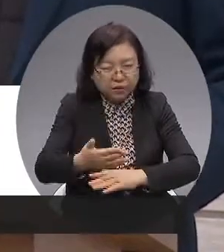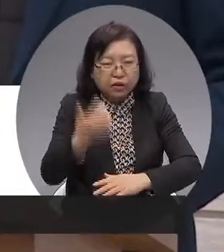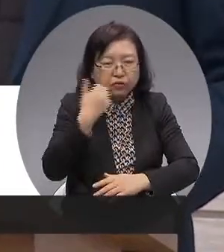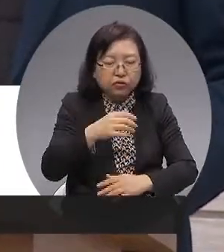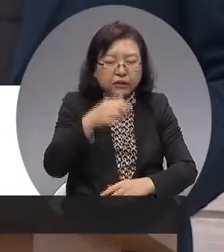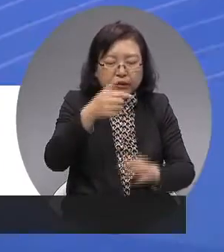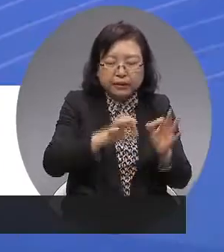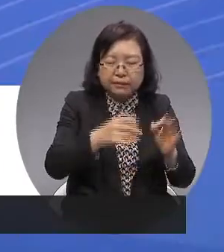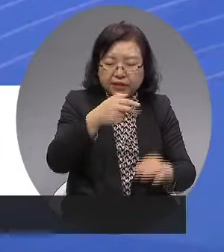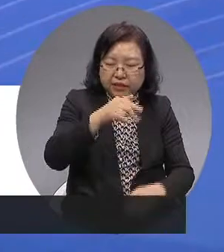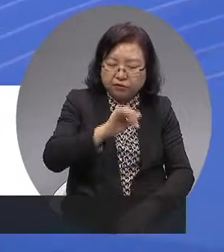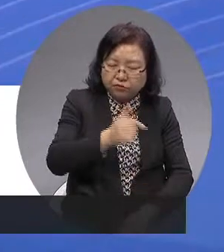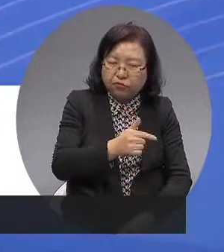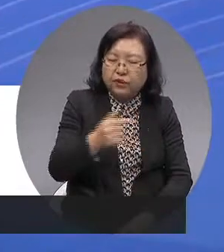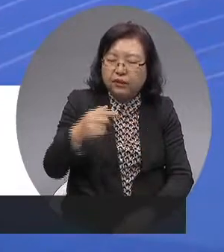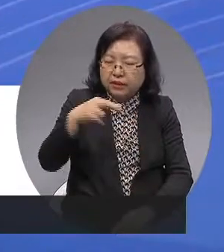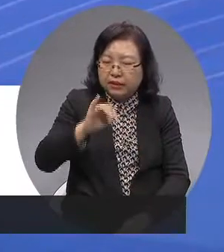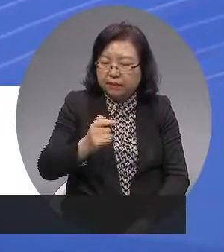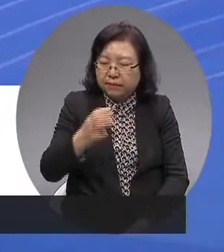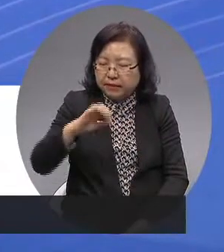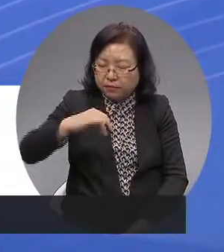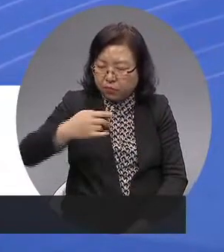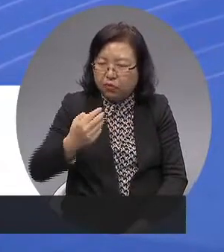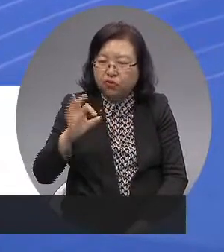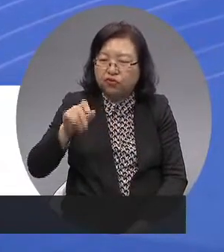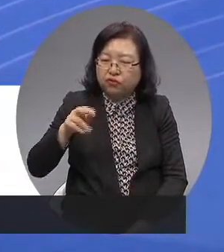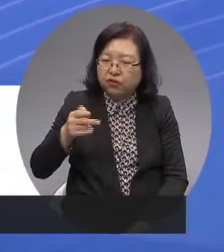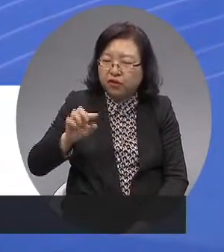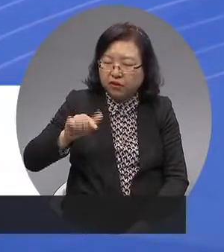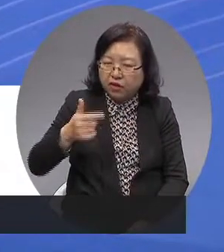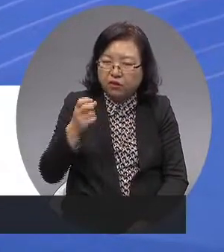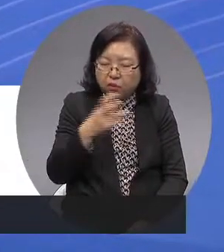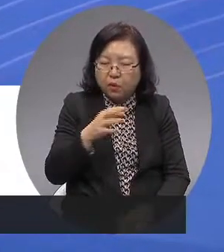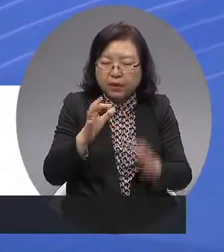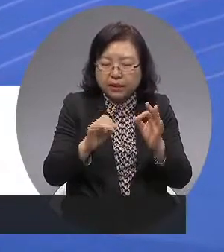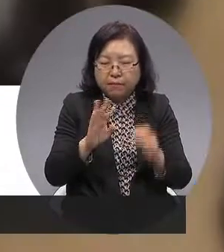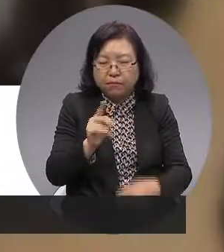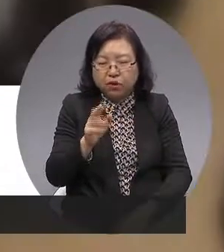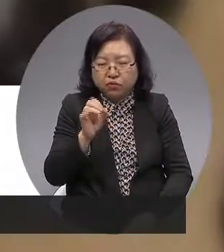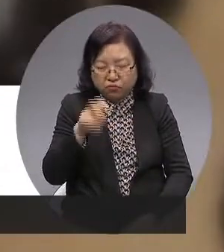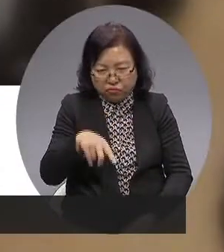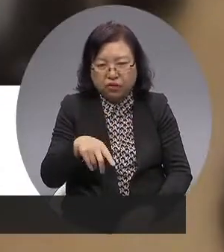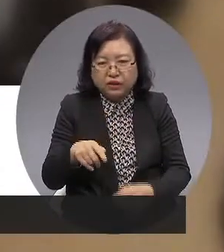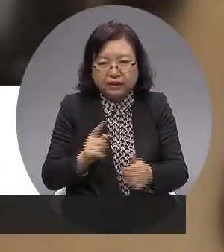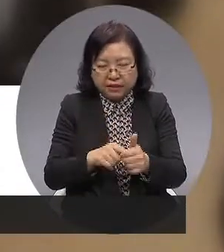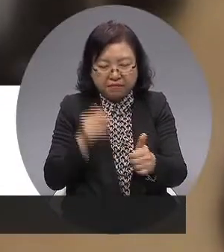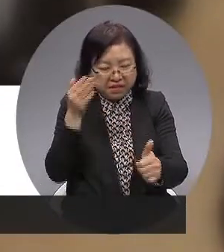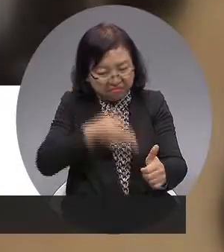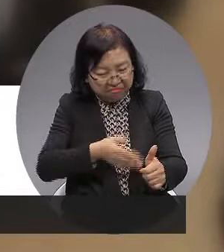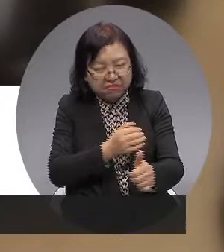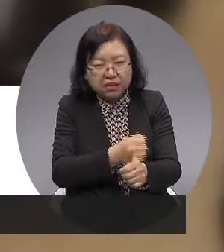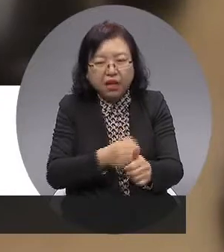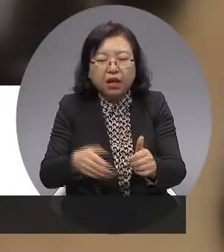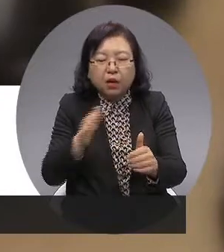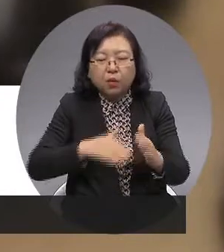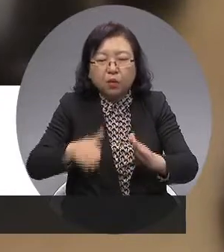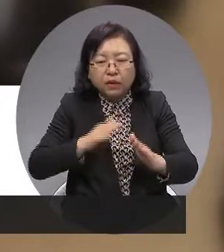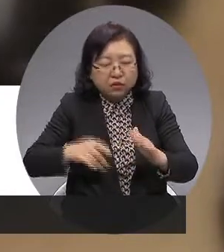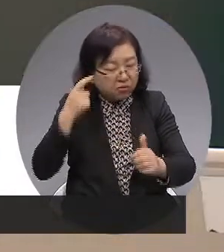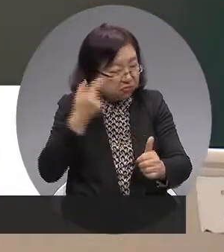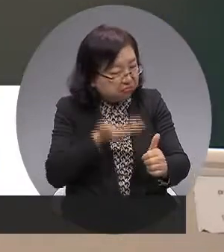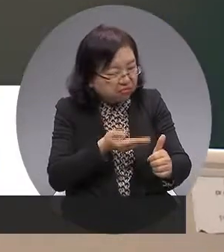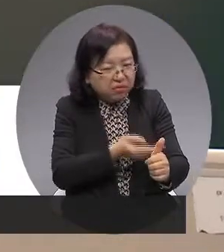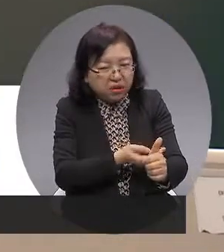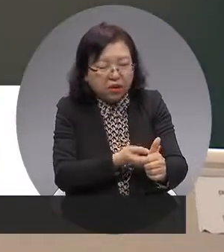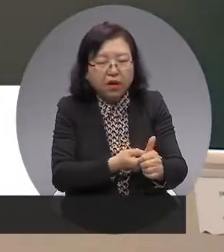윤건영 등 교육감 예비후보 3명과 김병우 교육감으로 공개 질의서를 통해 교권 강화와